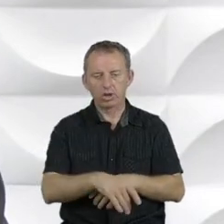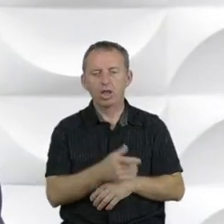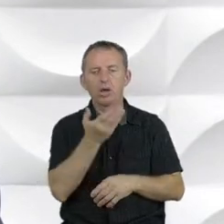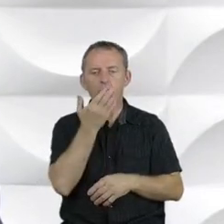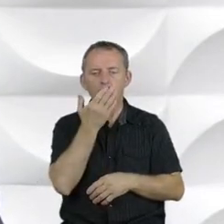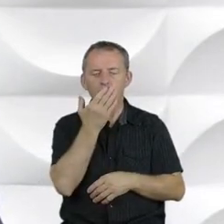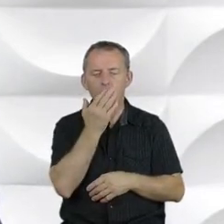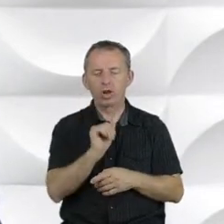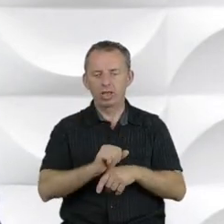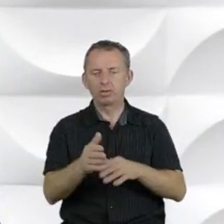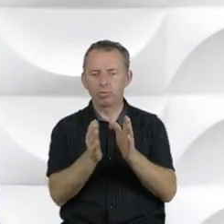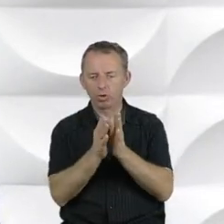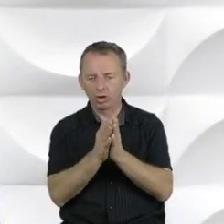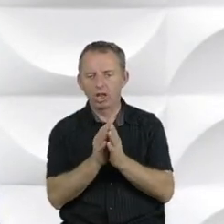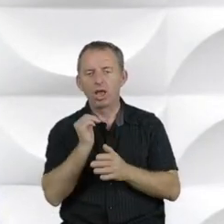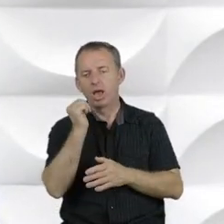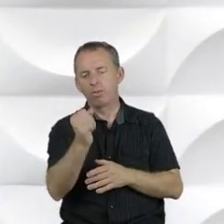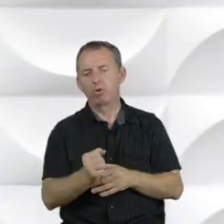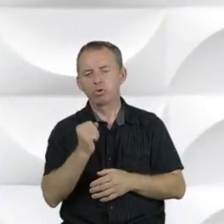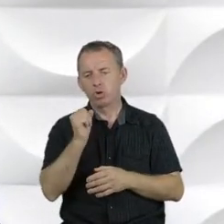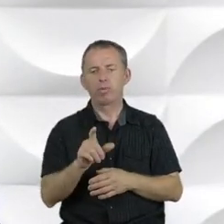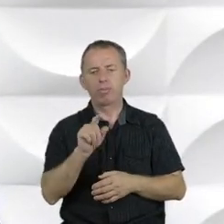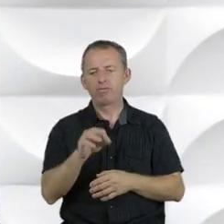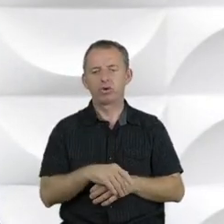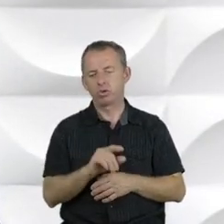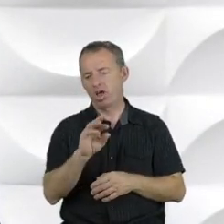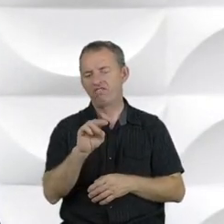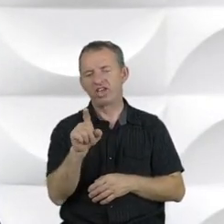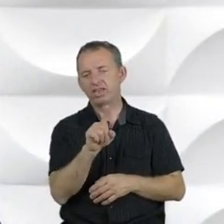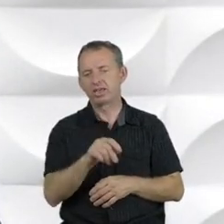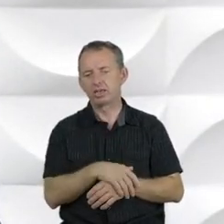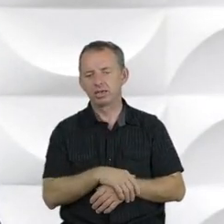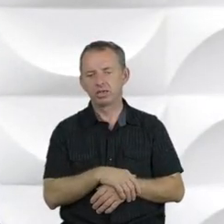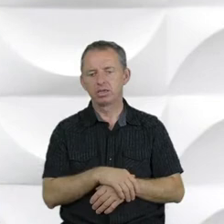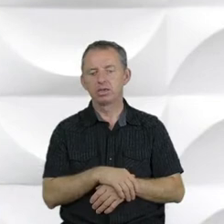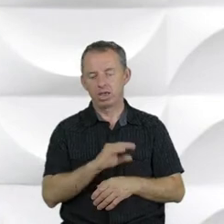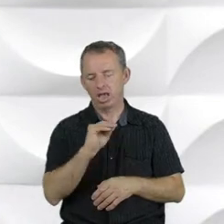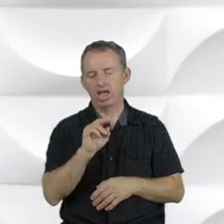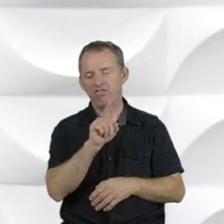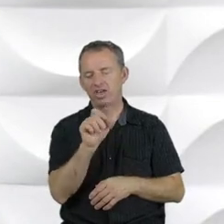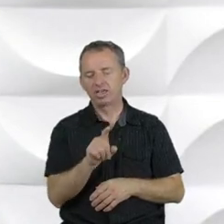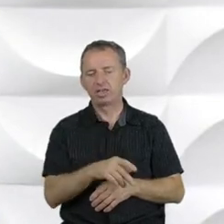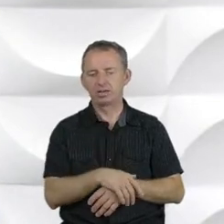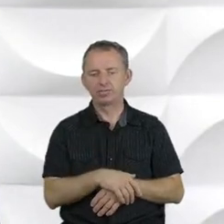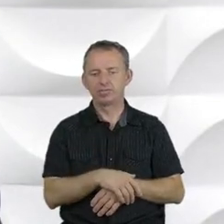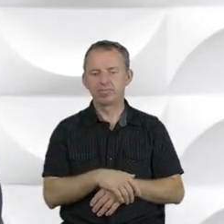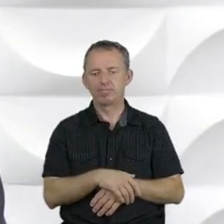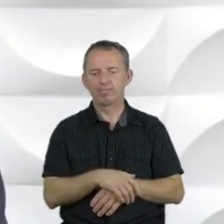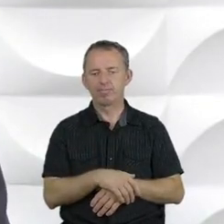ta modlitwa apostoła Pawła? W Efezie.